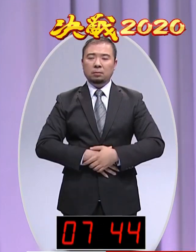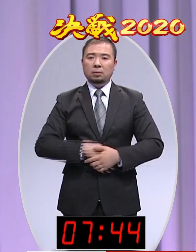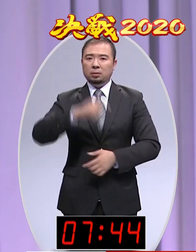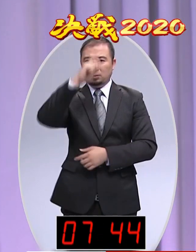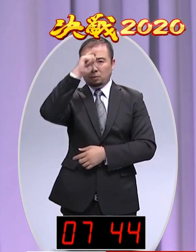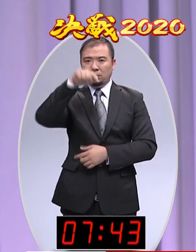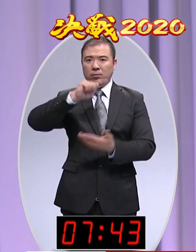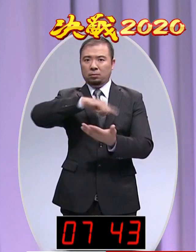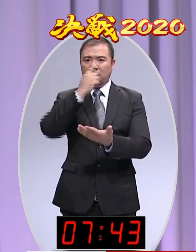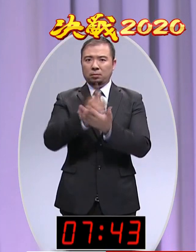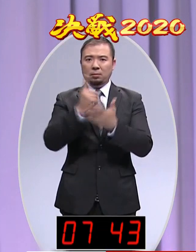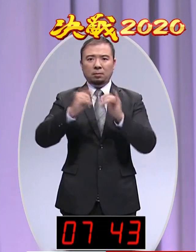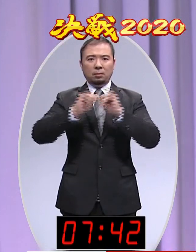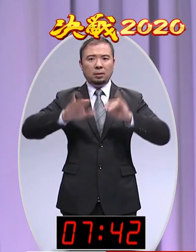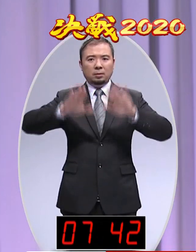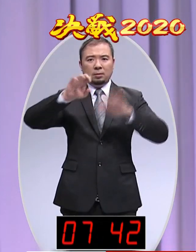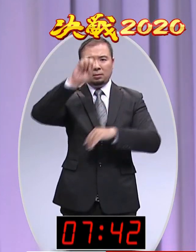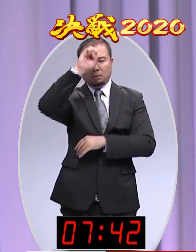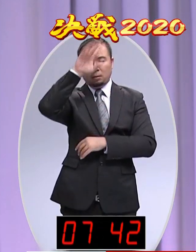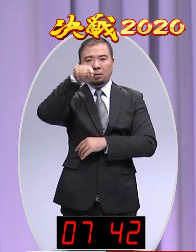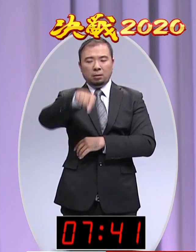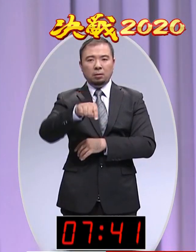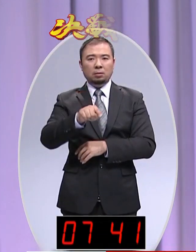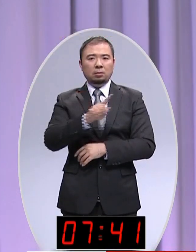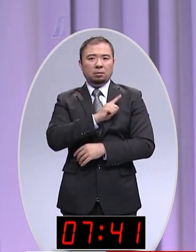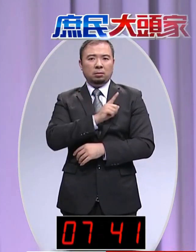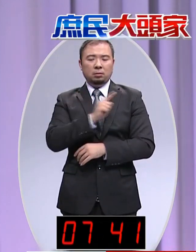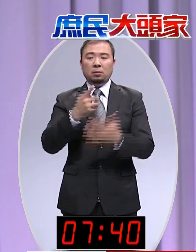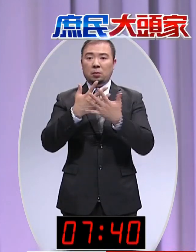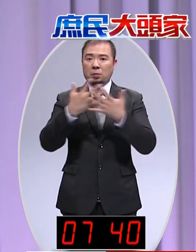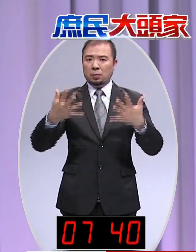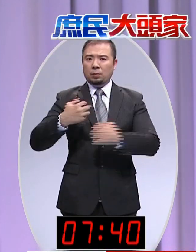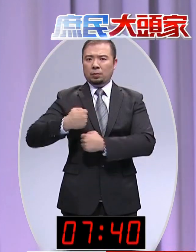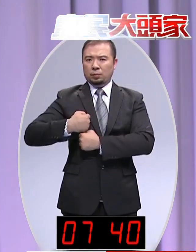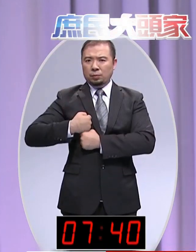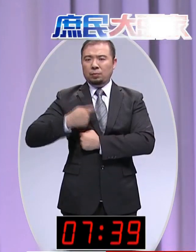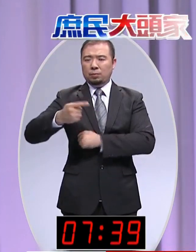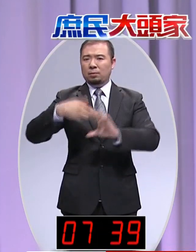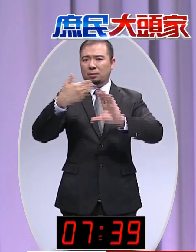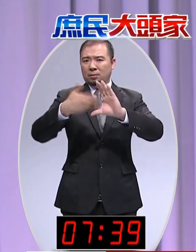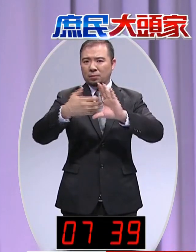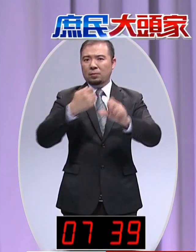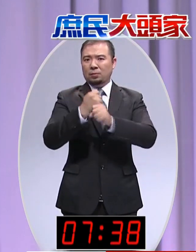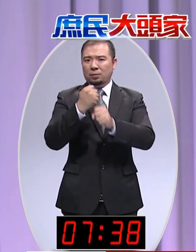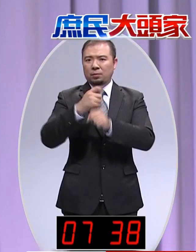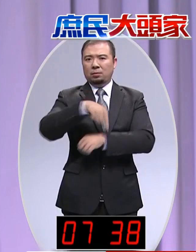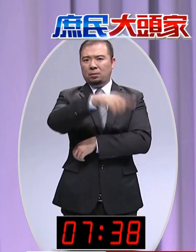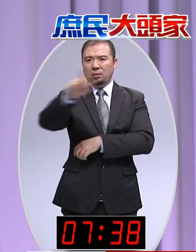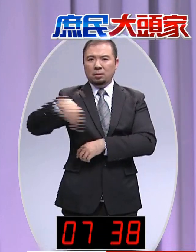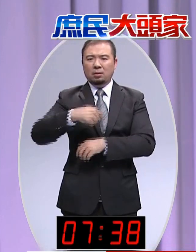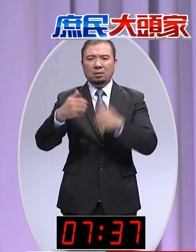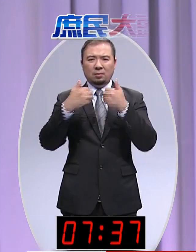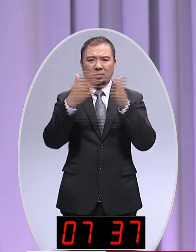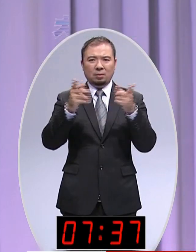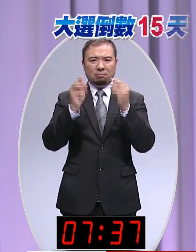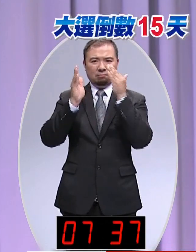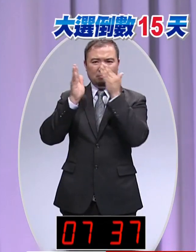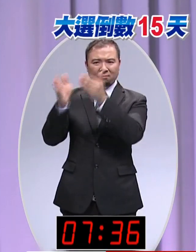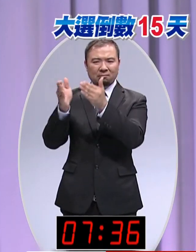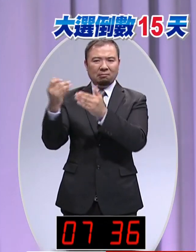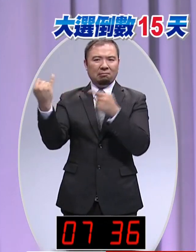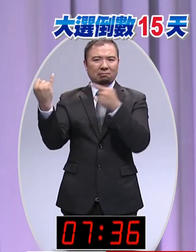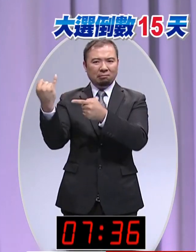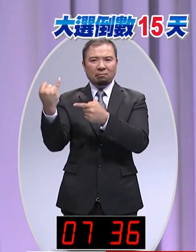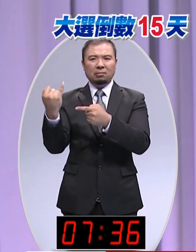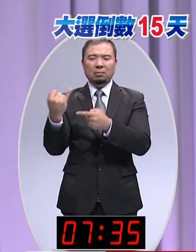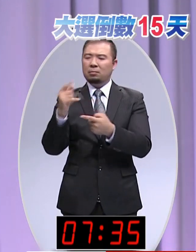人员，所有你们可以掌握住的网军媒体，不要这样子对一个女性，诚如你所说的，要